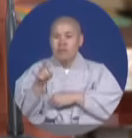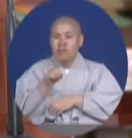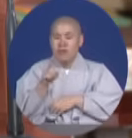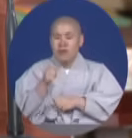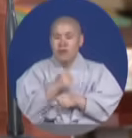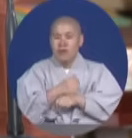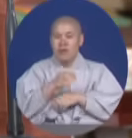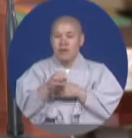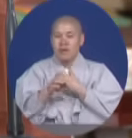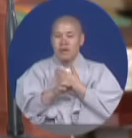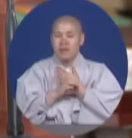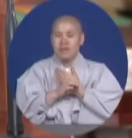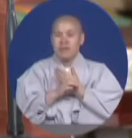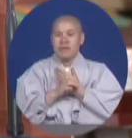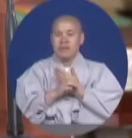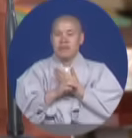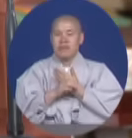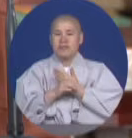아주 중요한 법문이에요.